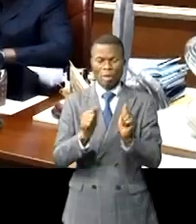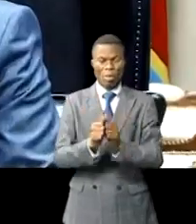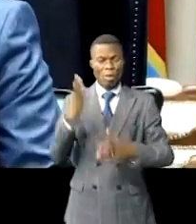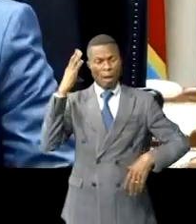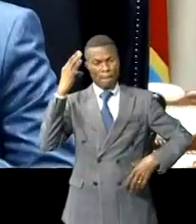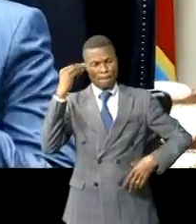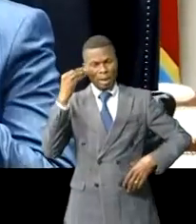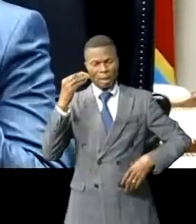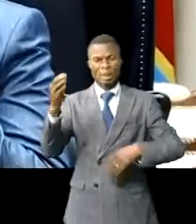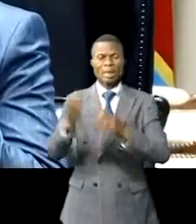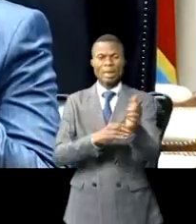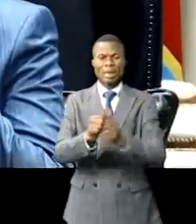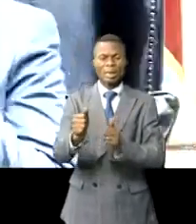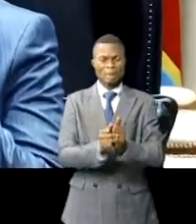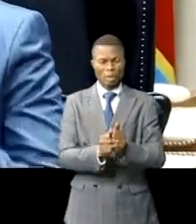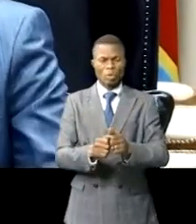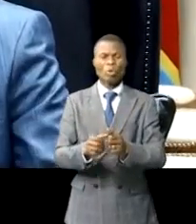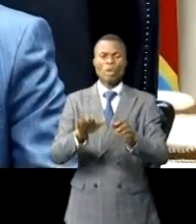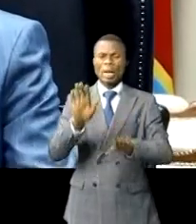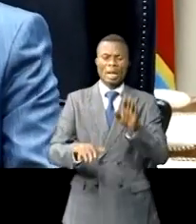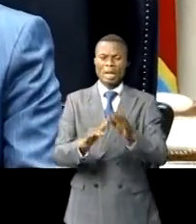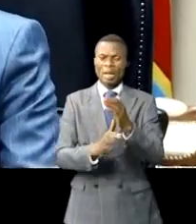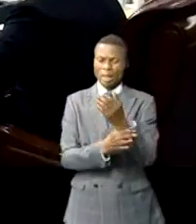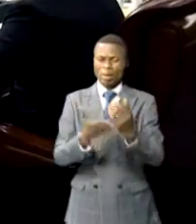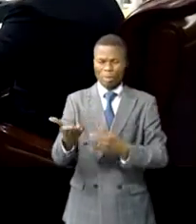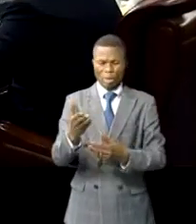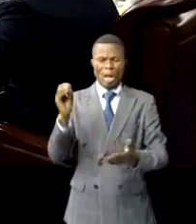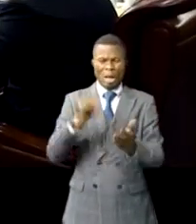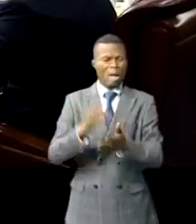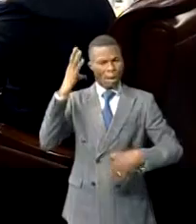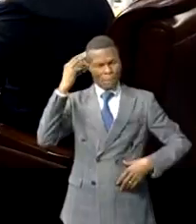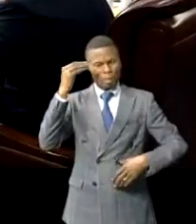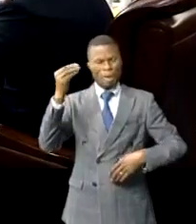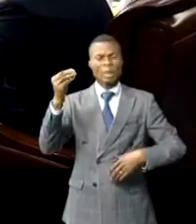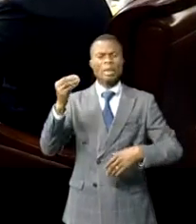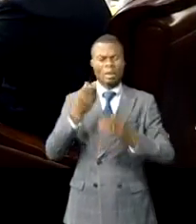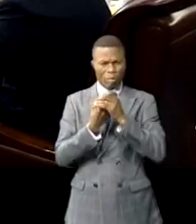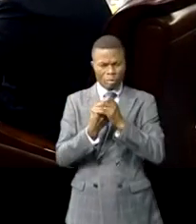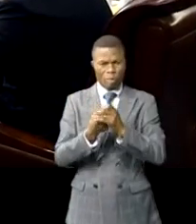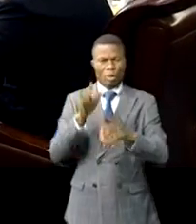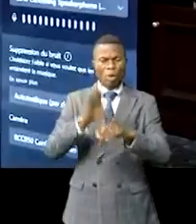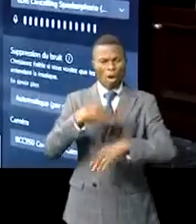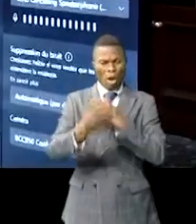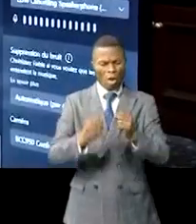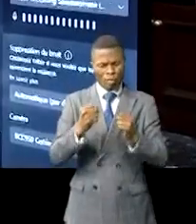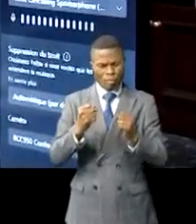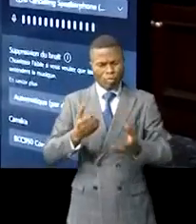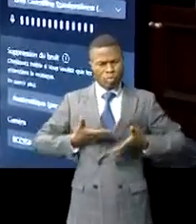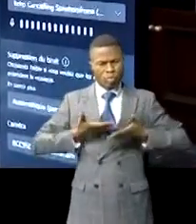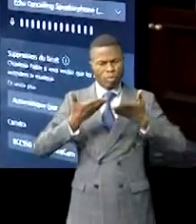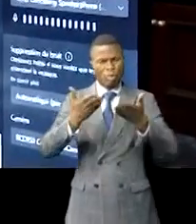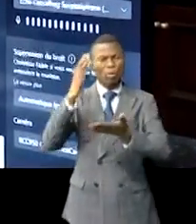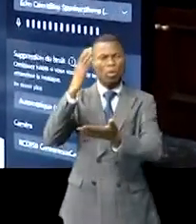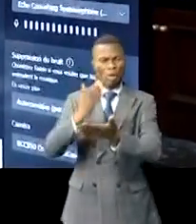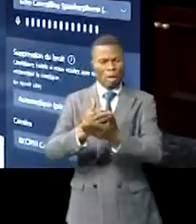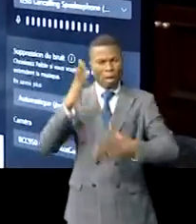dite sauvage, éradiquée, une autre vague secondaire inquiète. Des efforts doivent être consentis pour en